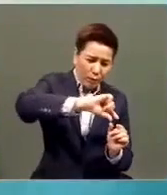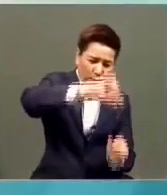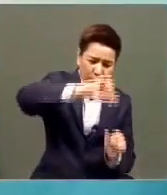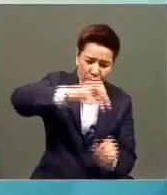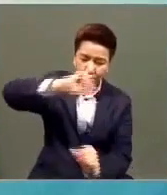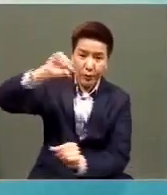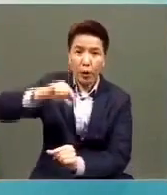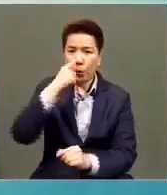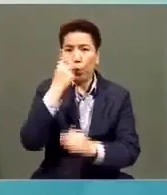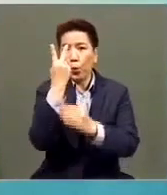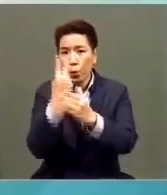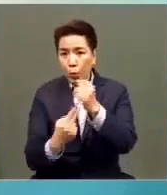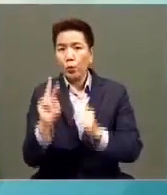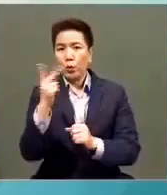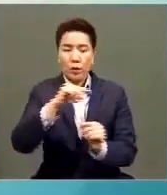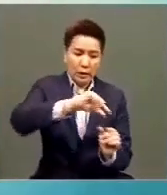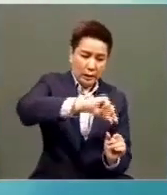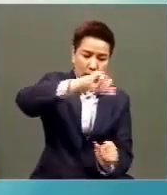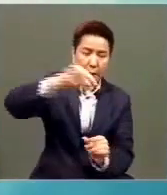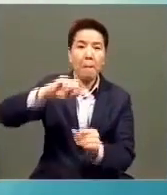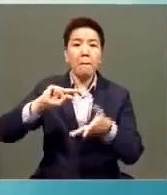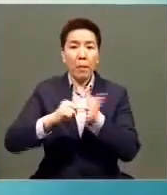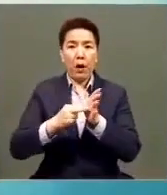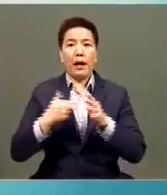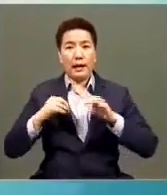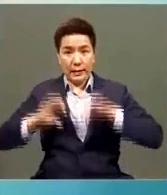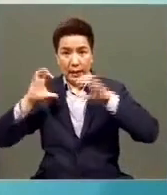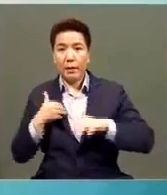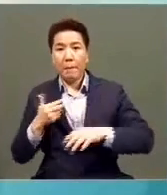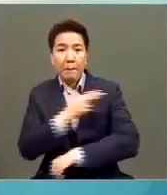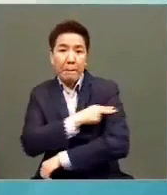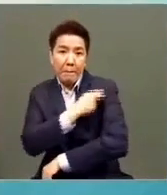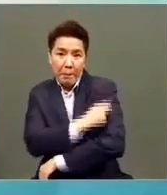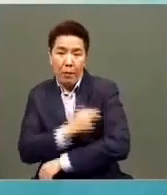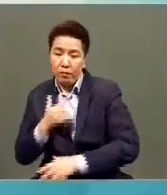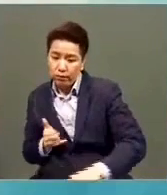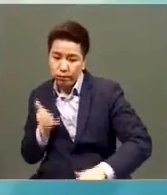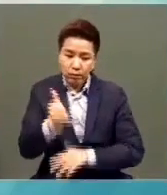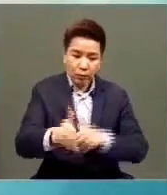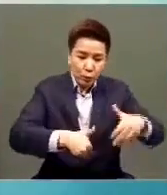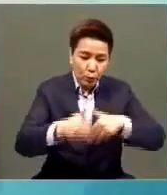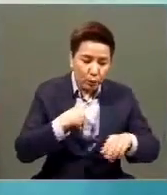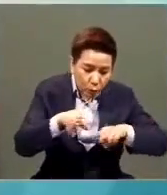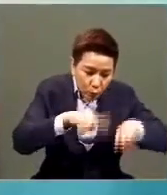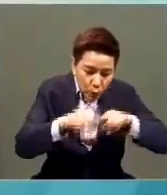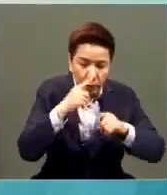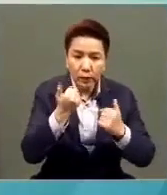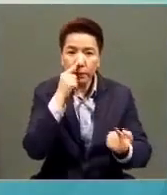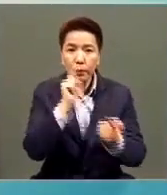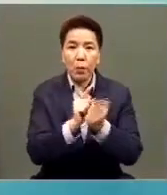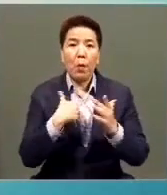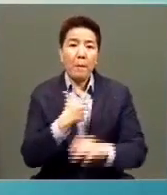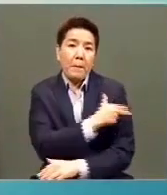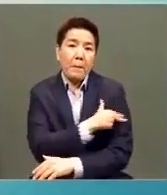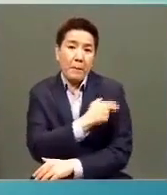ท่งสีไข่ไก่เนี่ยจะเป็นตัวเลขที่มีการค้นหาในชุมชนนะคะสิ่งสำคัญก็คือว่าพวกเรามักจะเห็นภาพของบุคลาก